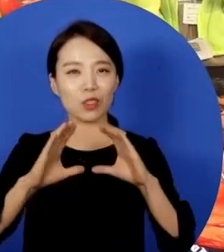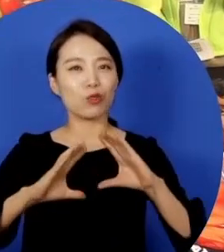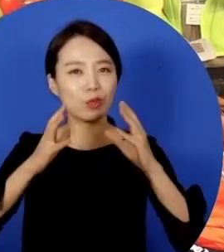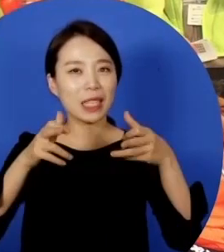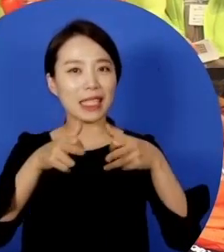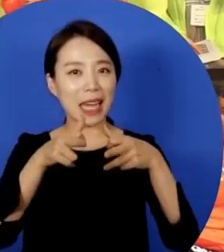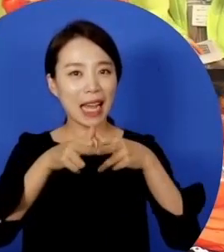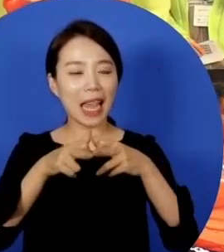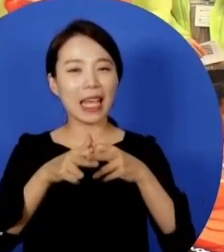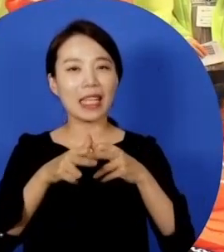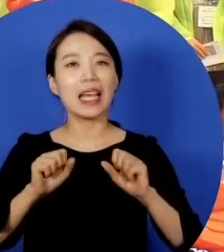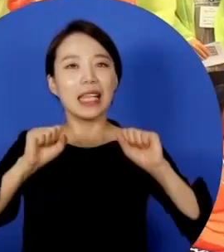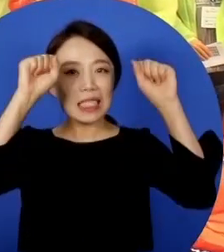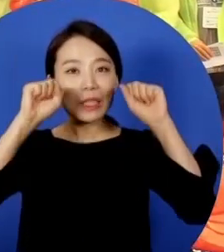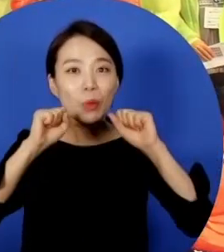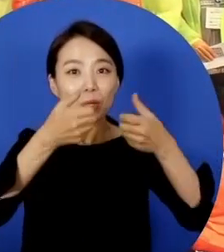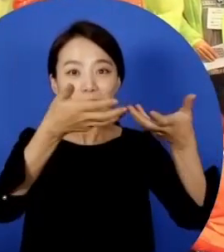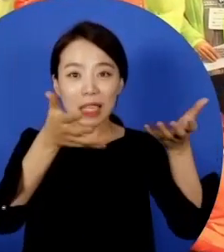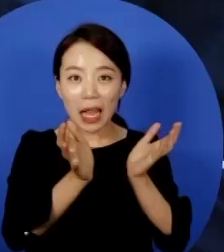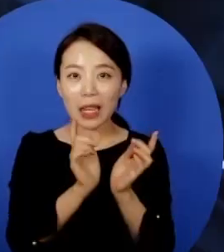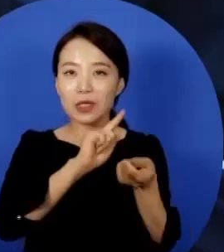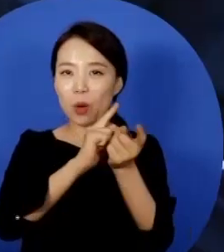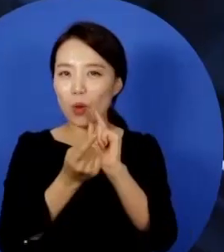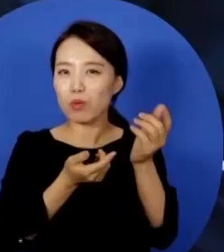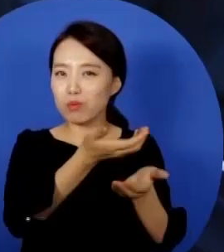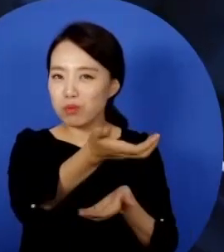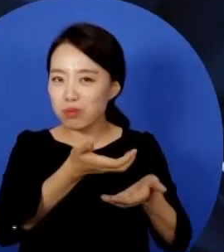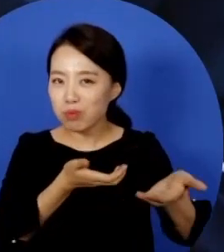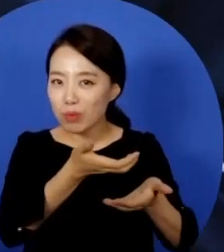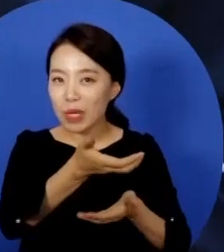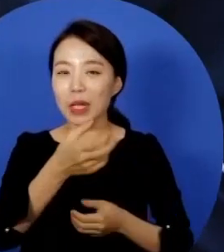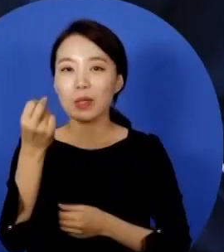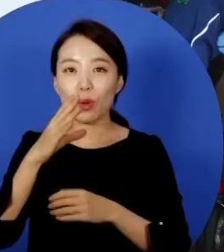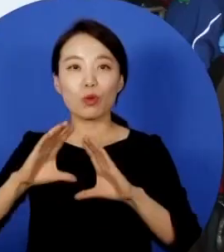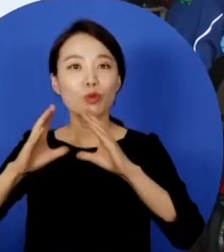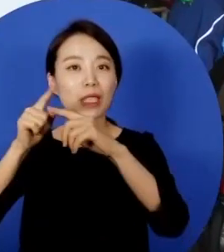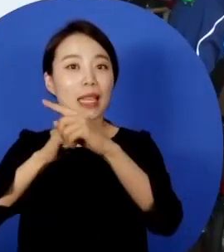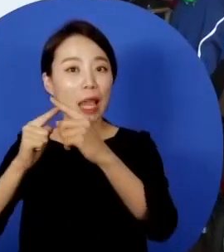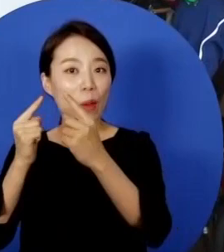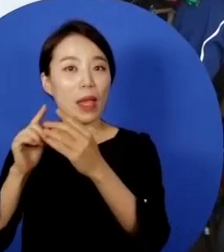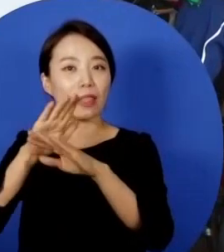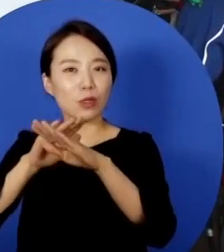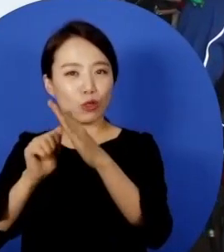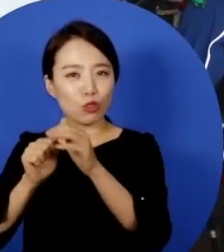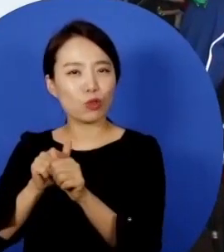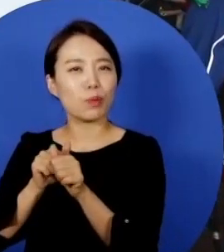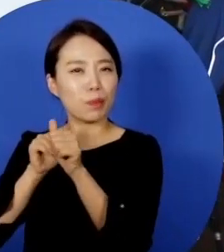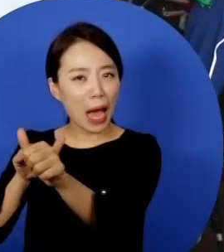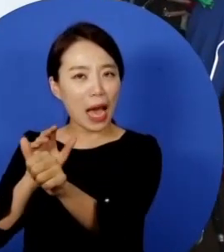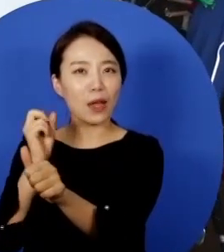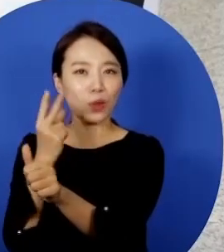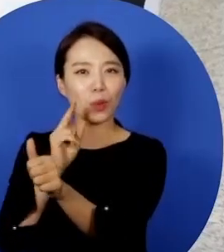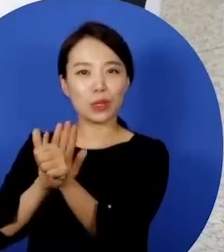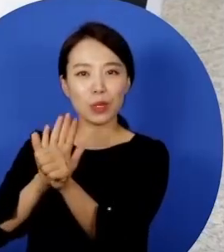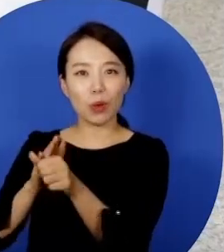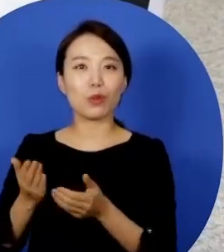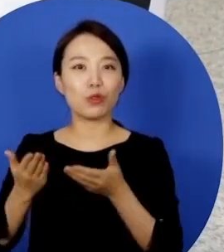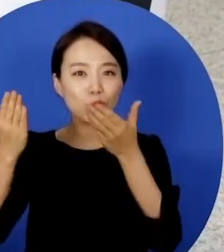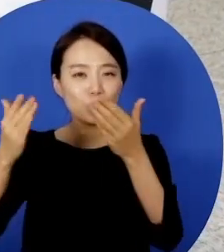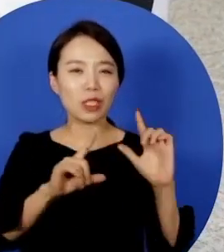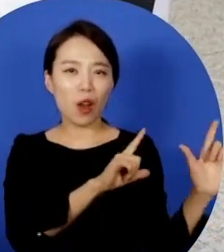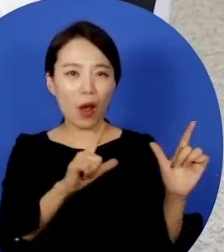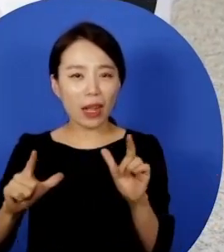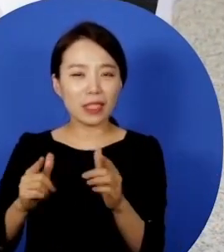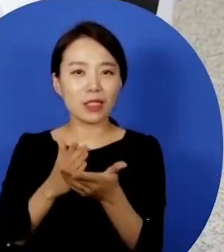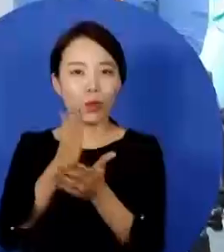우리는 국제장애인 스포츠 기구와의 외교 역량을 강화하고 국제대회 선수단 파견과 지원을 아우르는